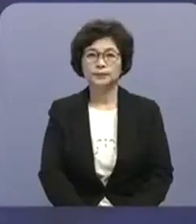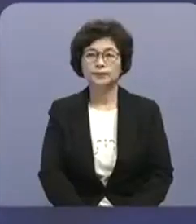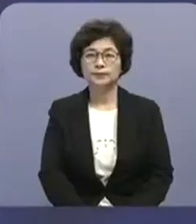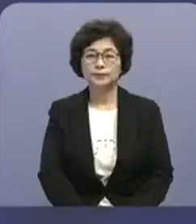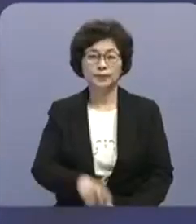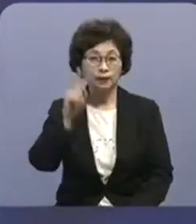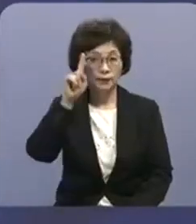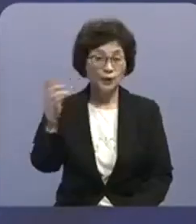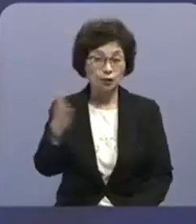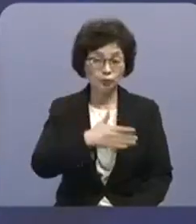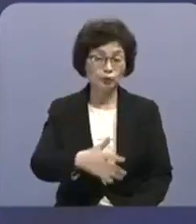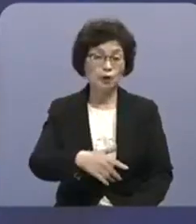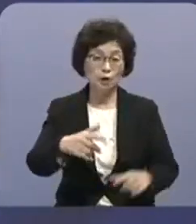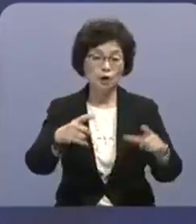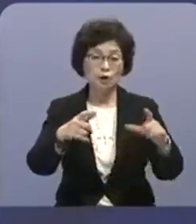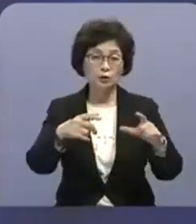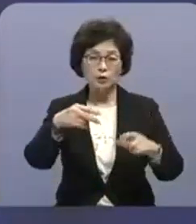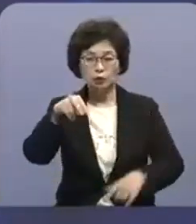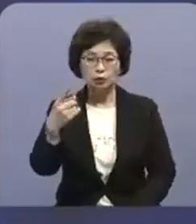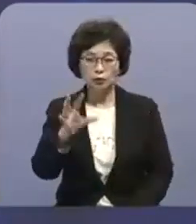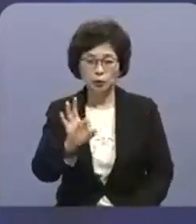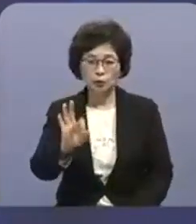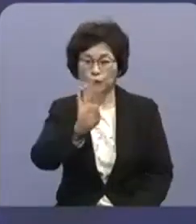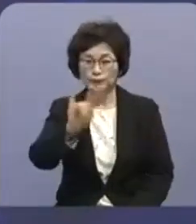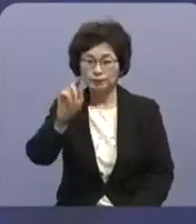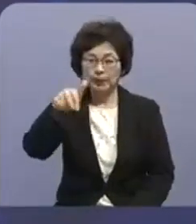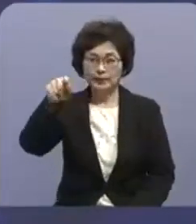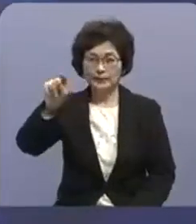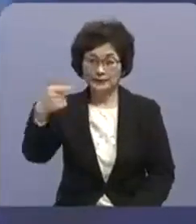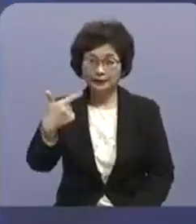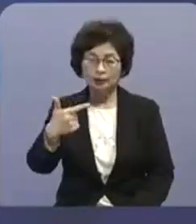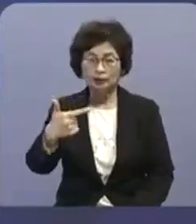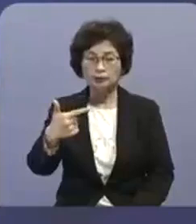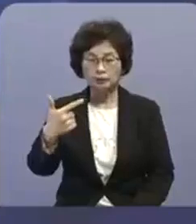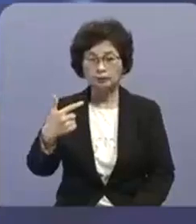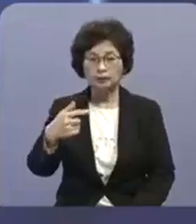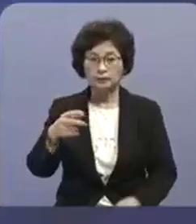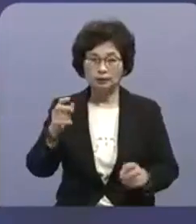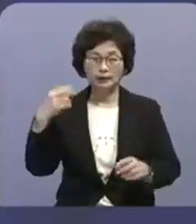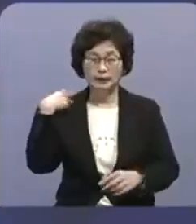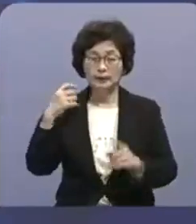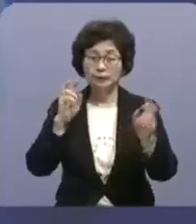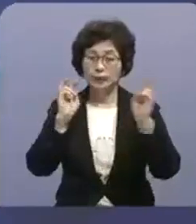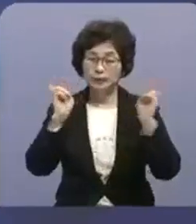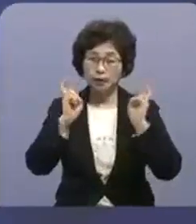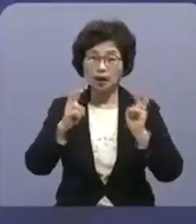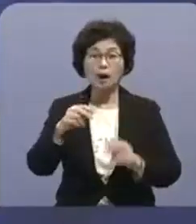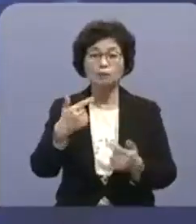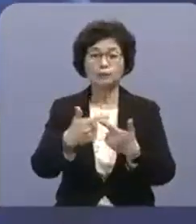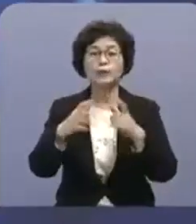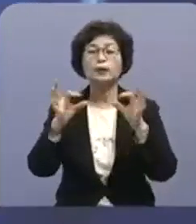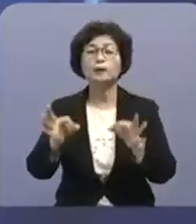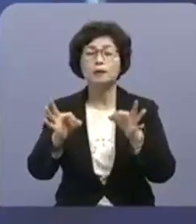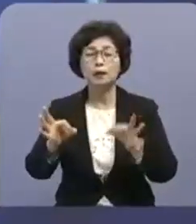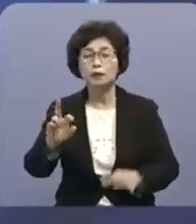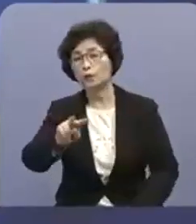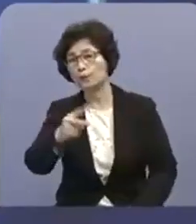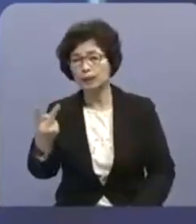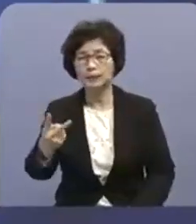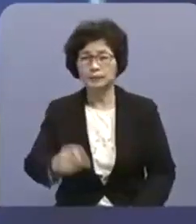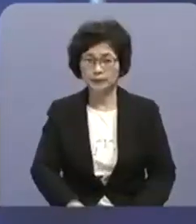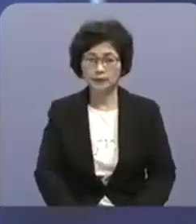네, 이제 내일부터 지역 화폐 동백전 운영사가 부산은행으로 바뀌는데요. 운영사 교체로 오늘 자정부터 사용이